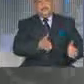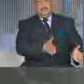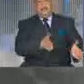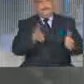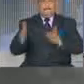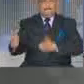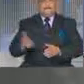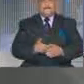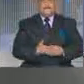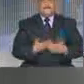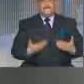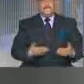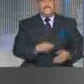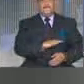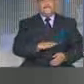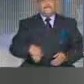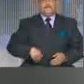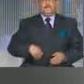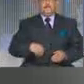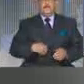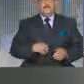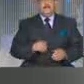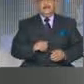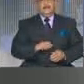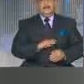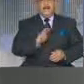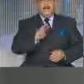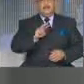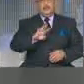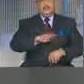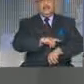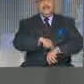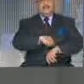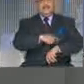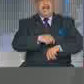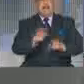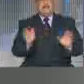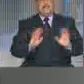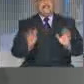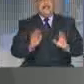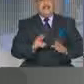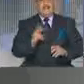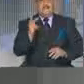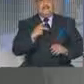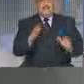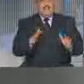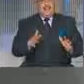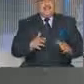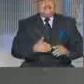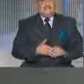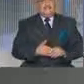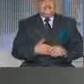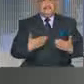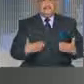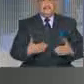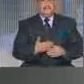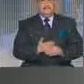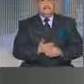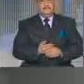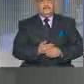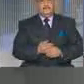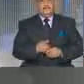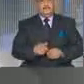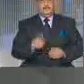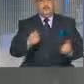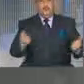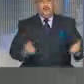اختتمت اليوم فعالية تظاهرة 24 ساعة مسرح بورشة عمل تناولت السياحة الثقافية، نوعية من السياحة